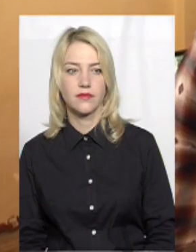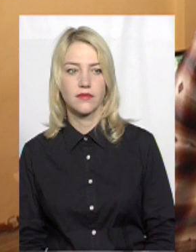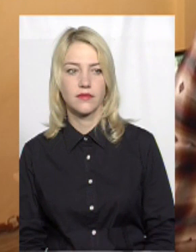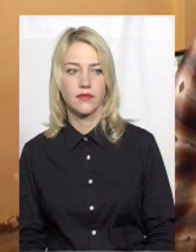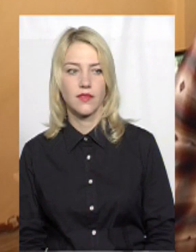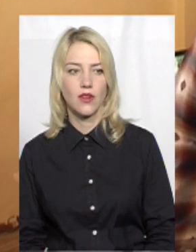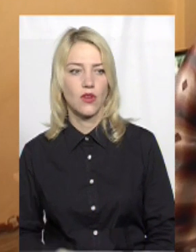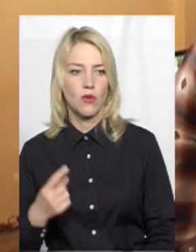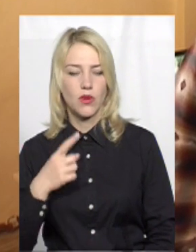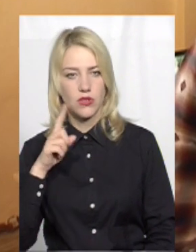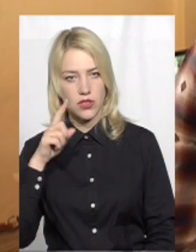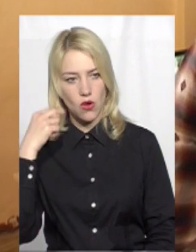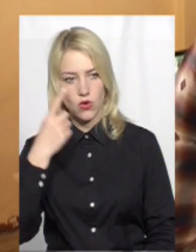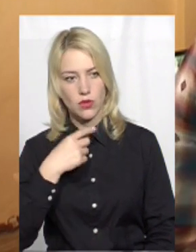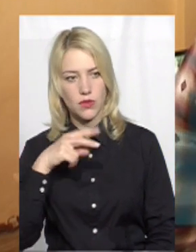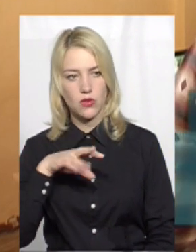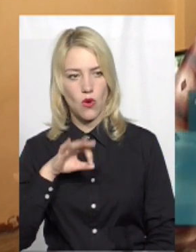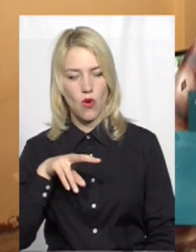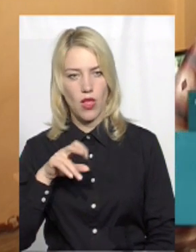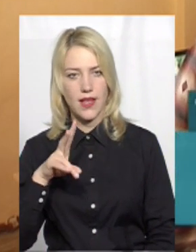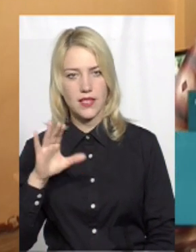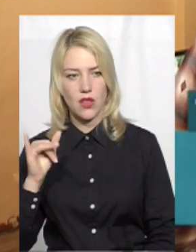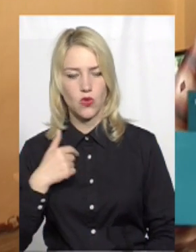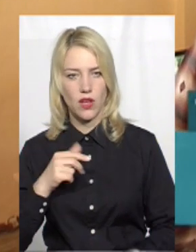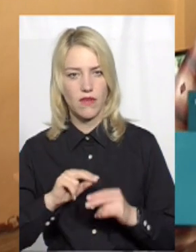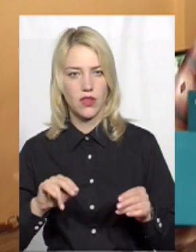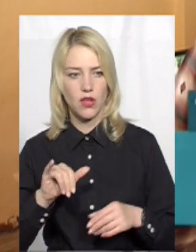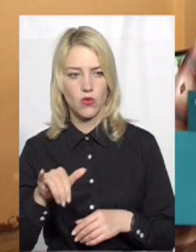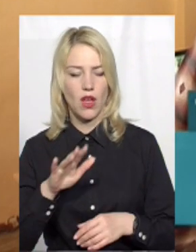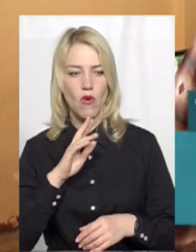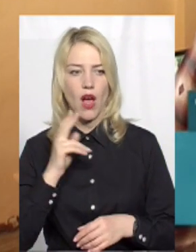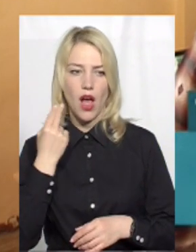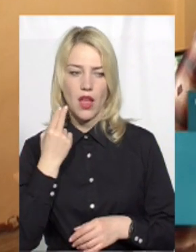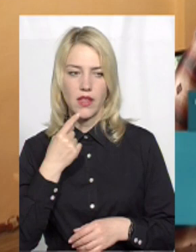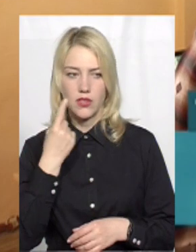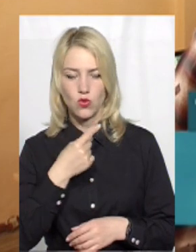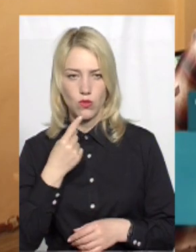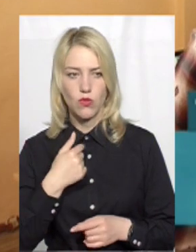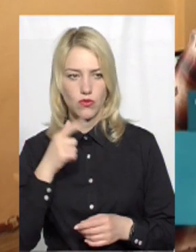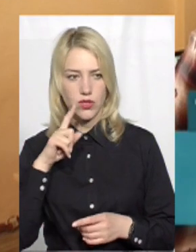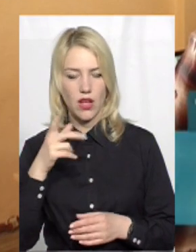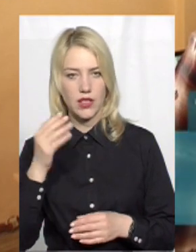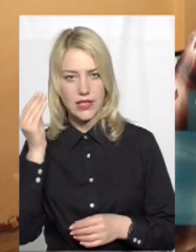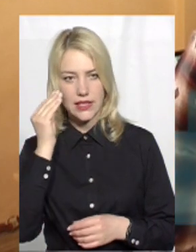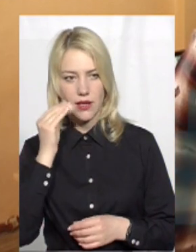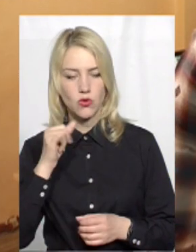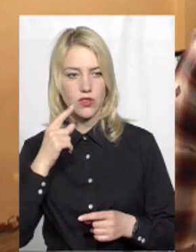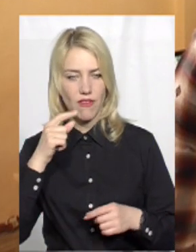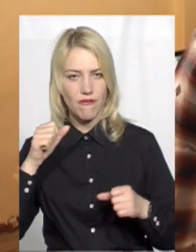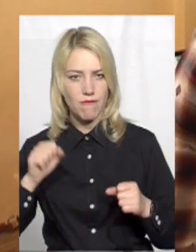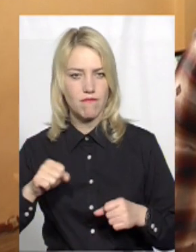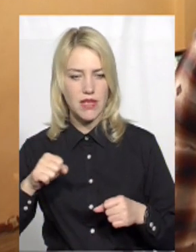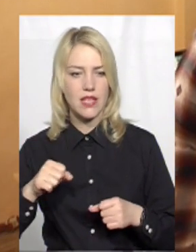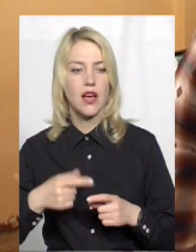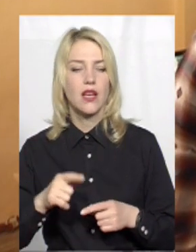подивимось. По-перше, знаю особисто Олександру, викладаю в неї англійську мову, тому знаю її і здібності, і вміння. Я думаю, що